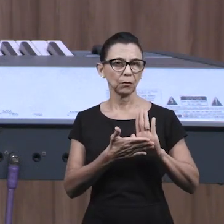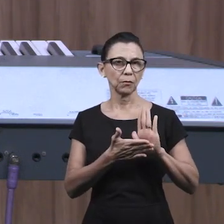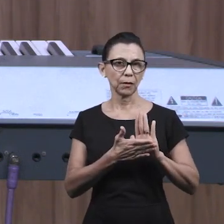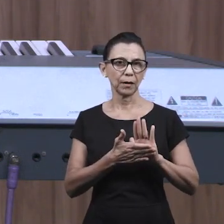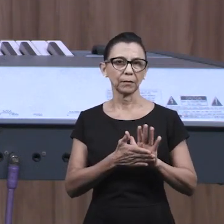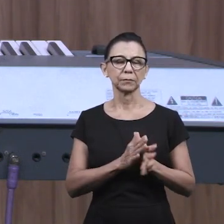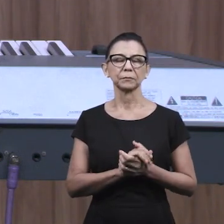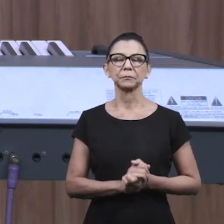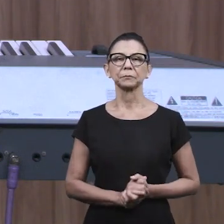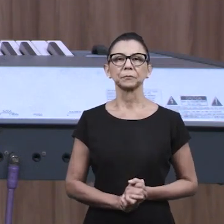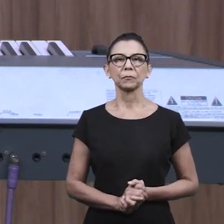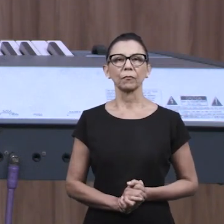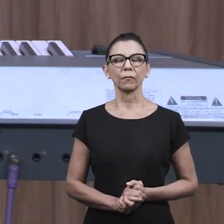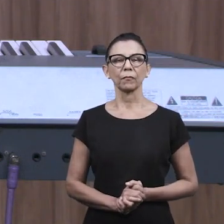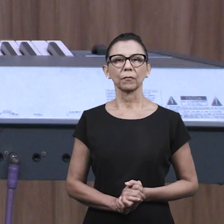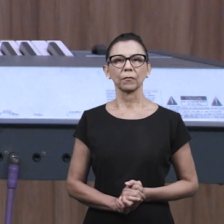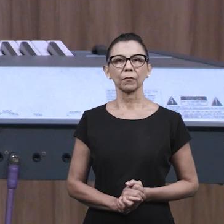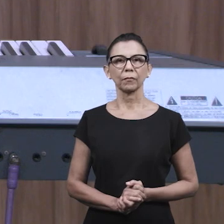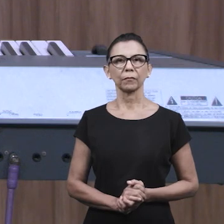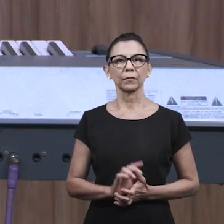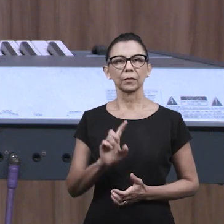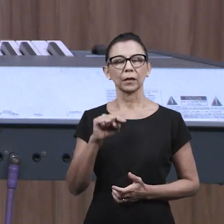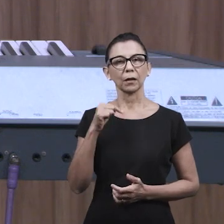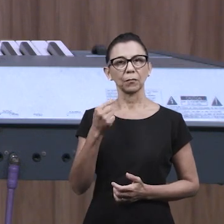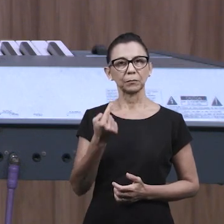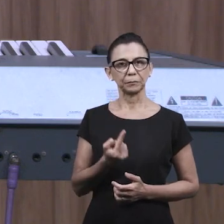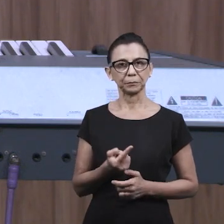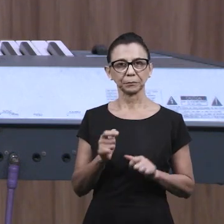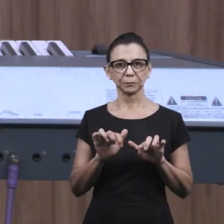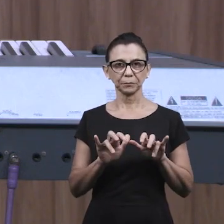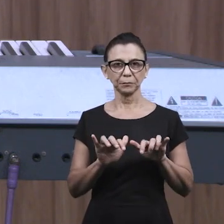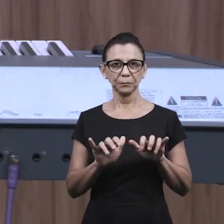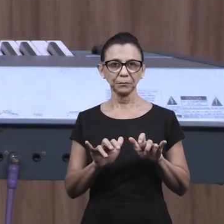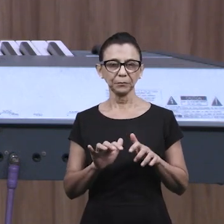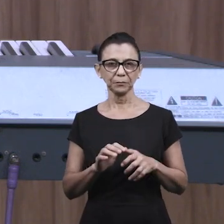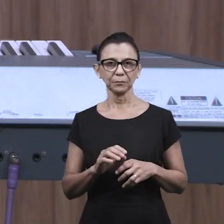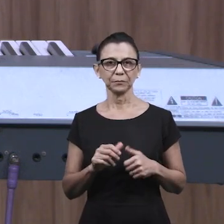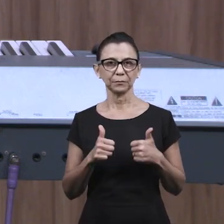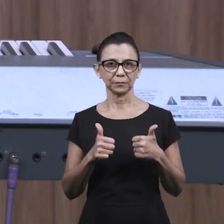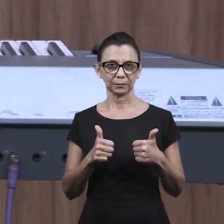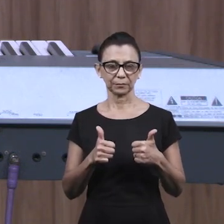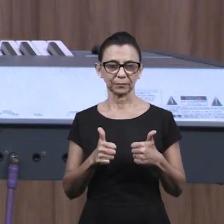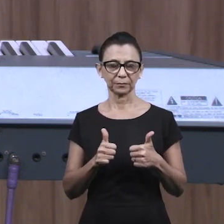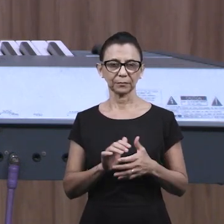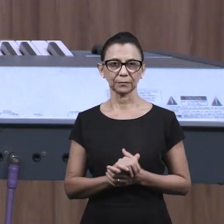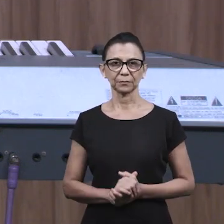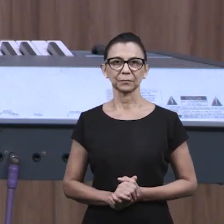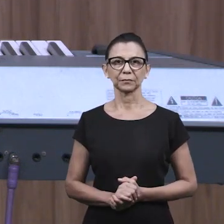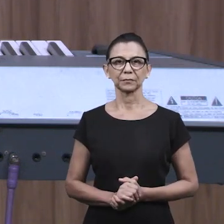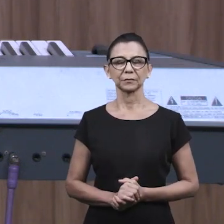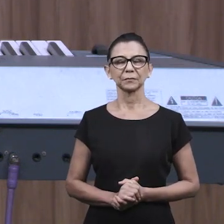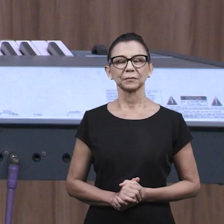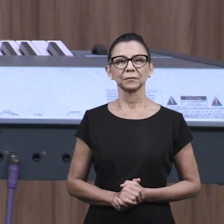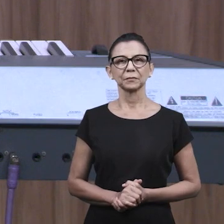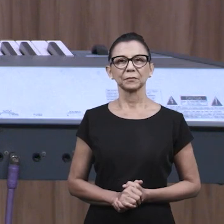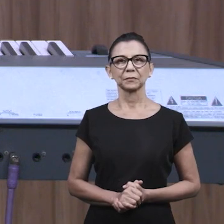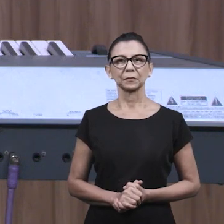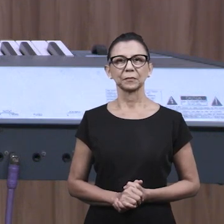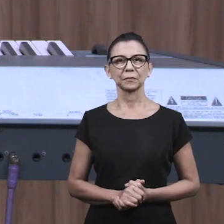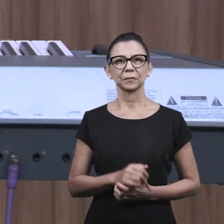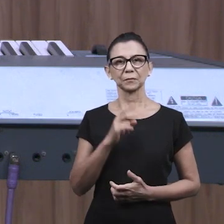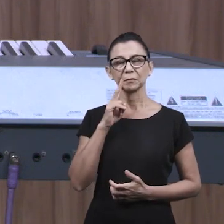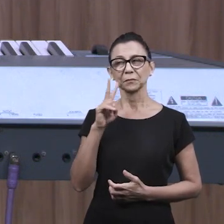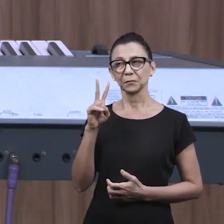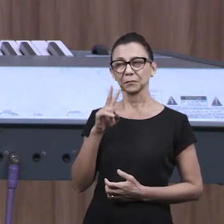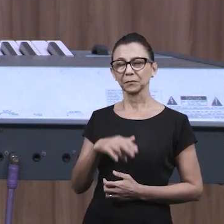faire le solfège et juste après, nous allons jouer la main droite de notre clavier. Allons-y, la phrase jeune. Do, ré, mi,